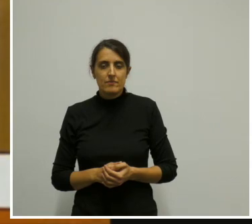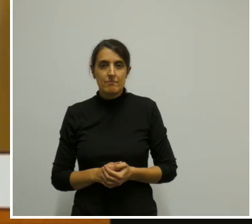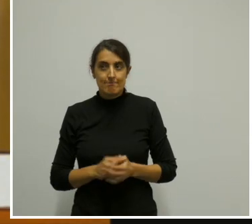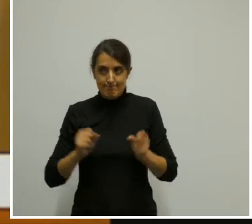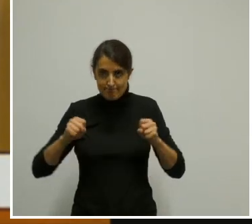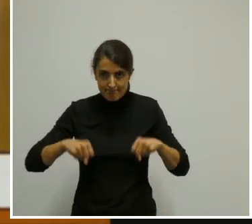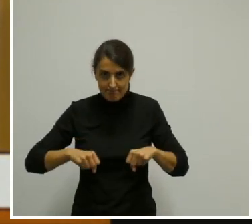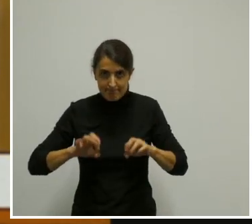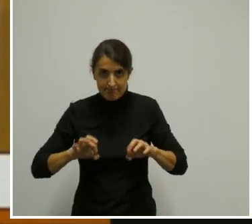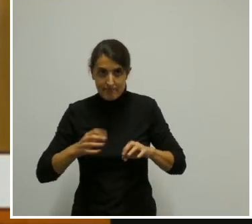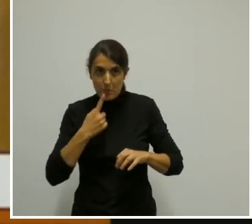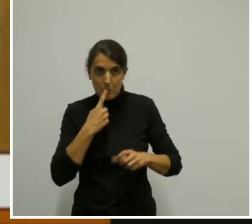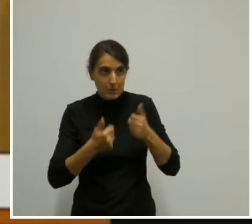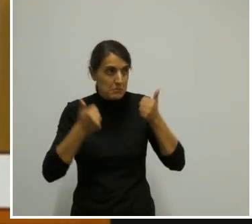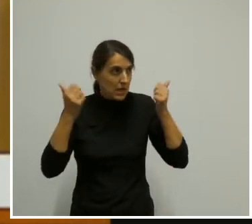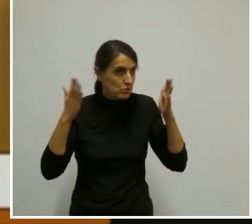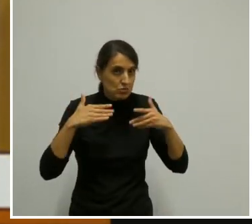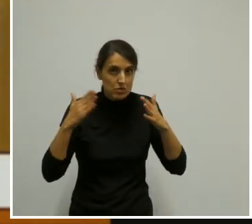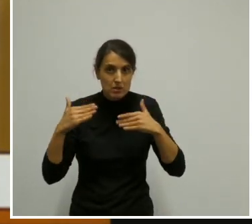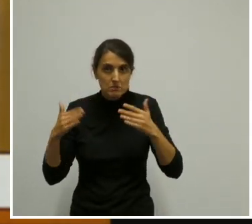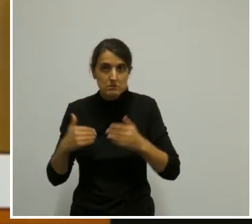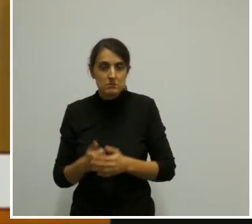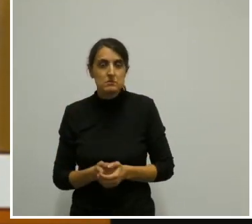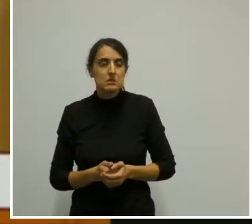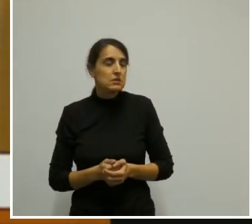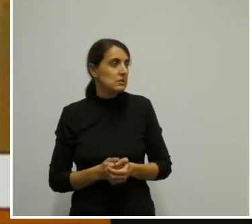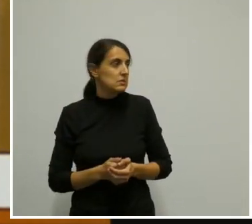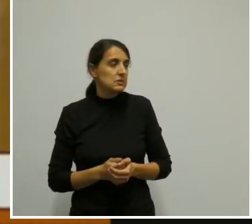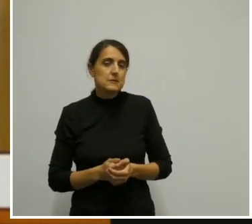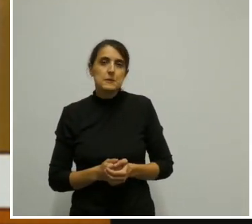Vale. Cap pregunta més?